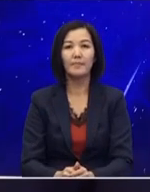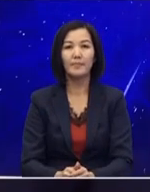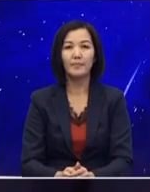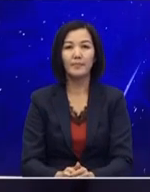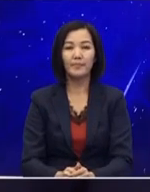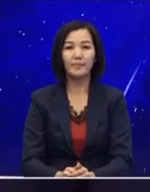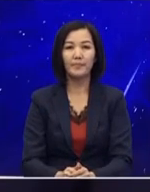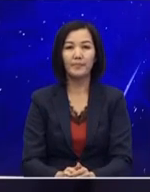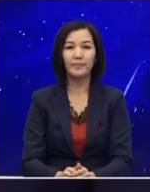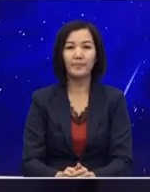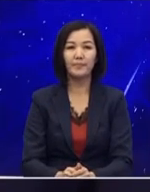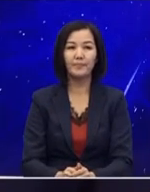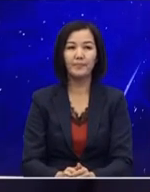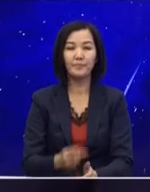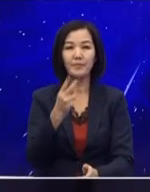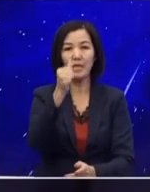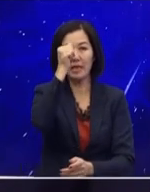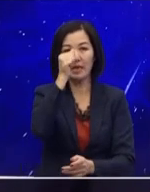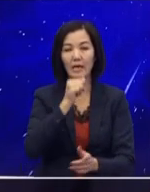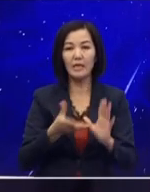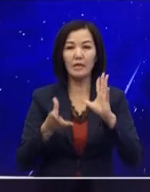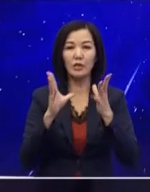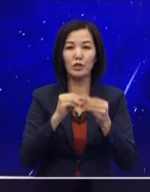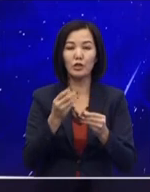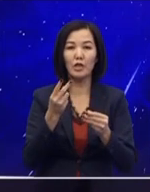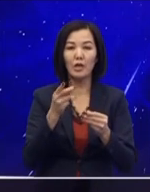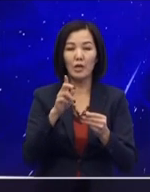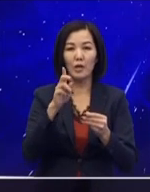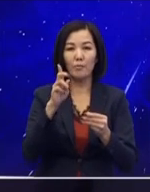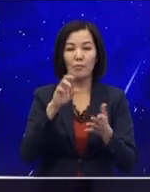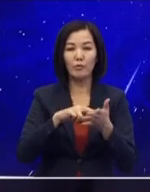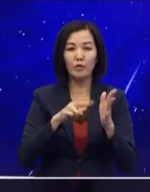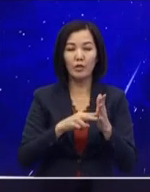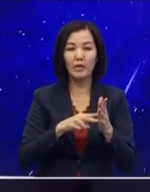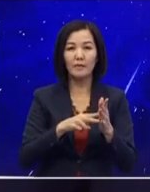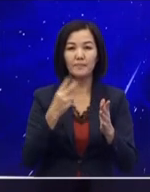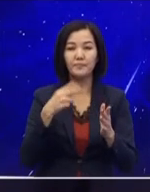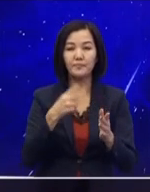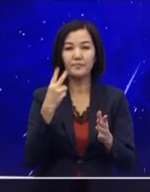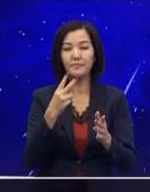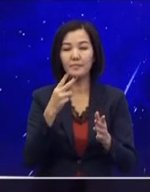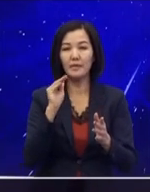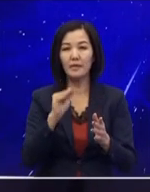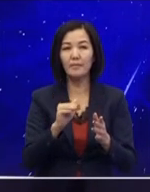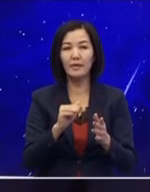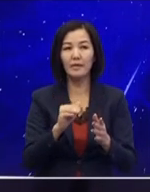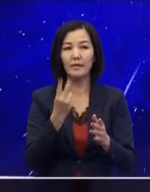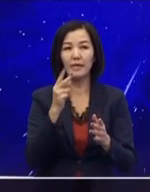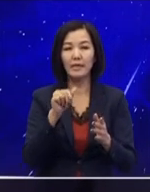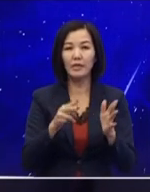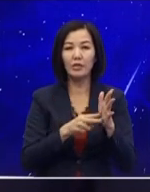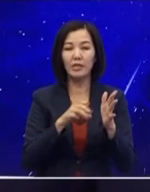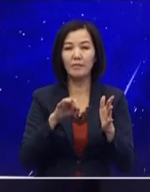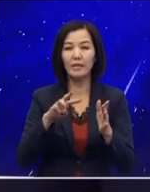Соңғы екі айдың ішінде ғана біз бюджетке жаңағы 122,000 жеке тұлғаның 2,7 миллиардтан